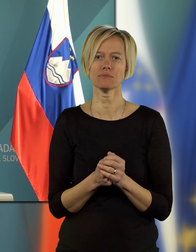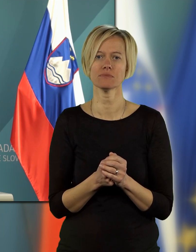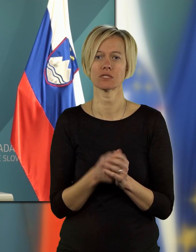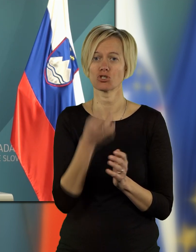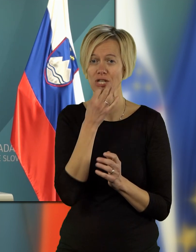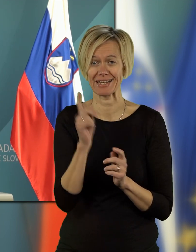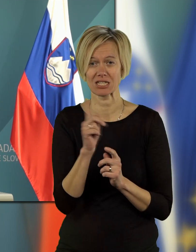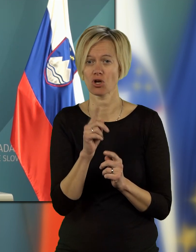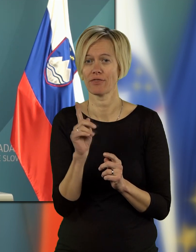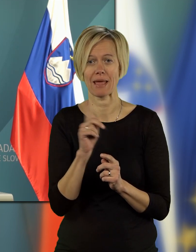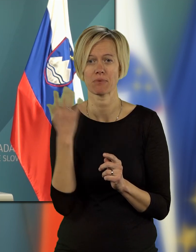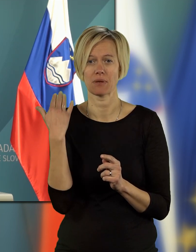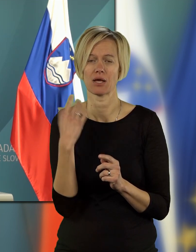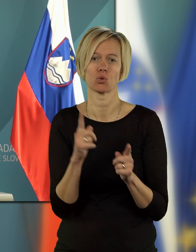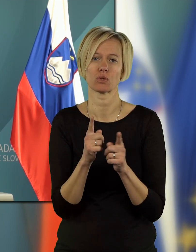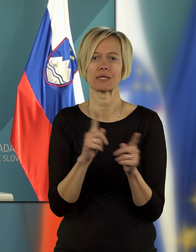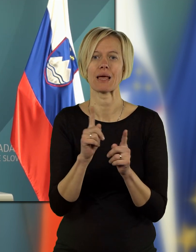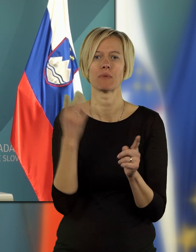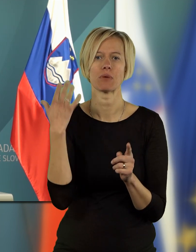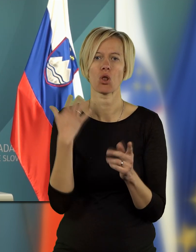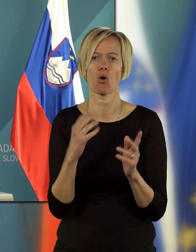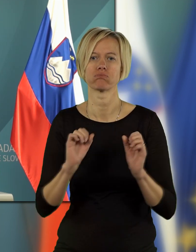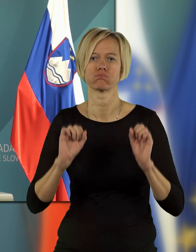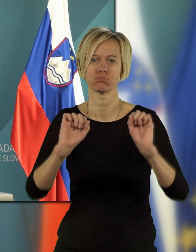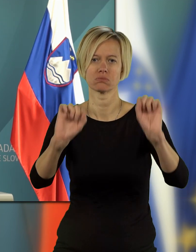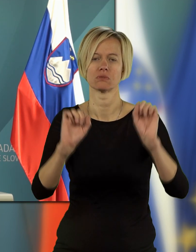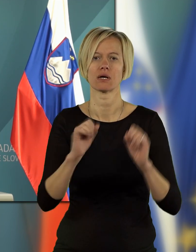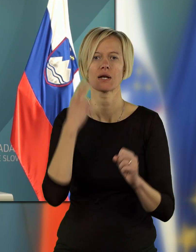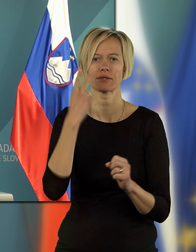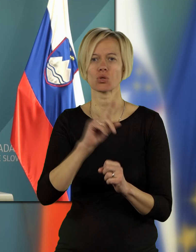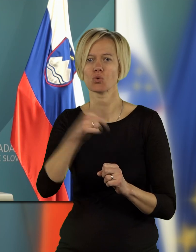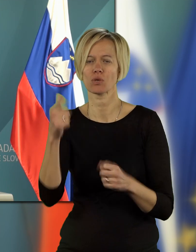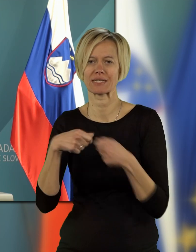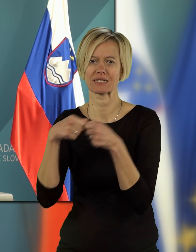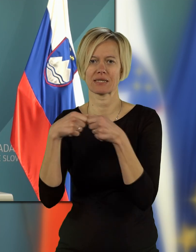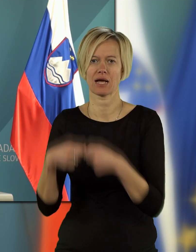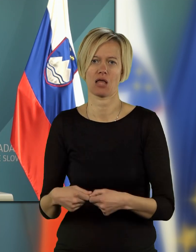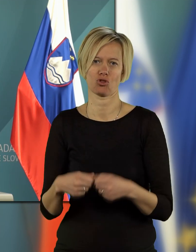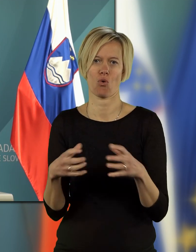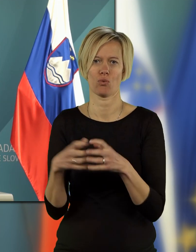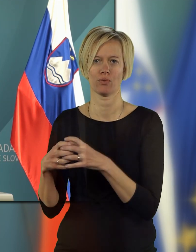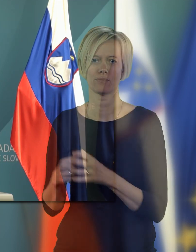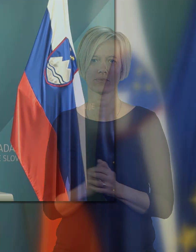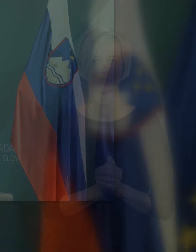visoke, ker če niso in če ne bi bile, tudi ne bi bilo revolta strani drugih sindikatov.